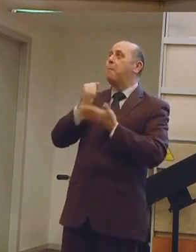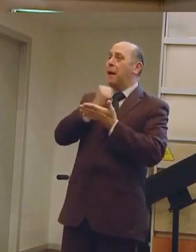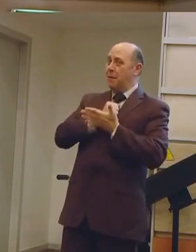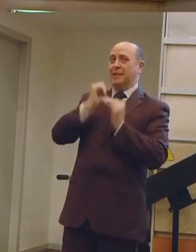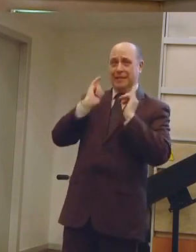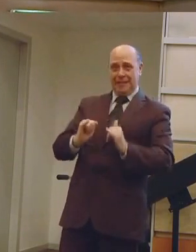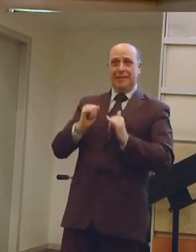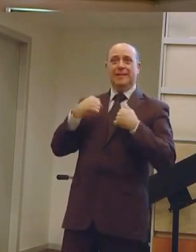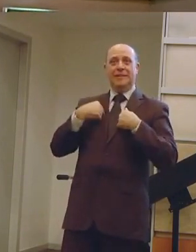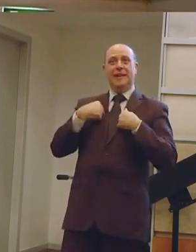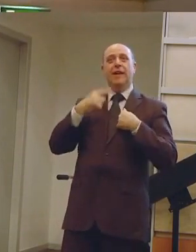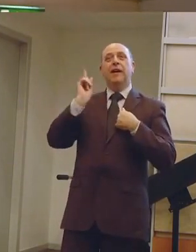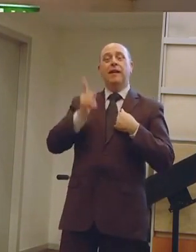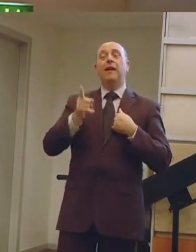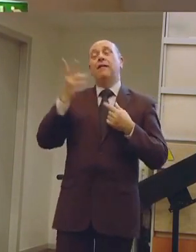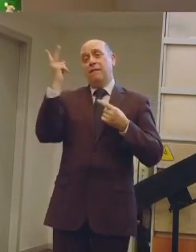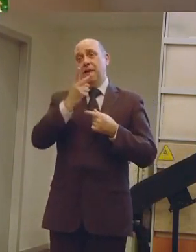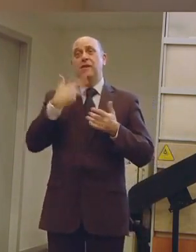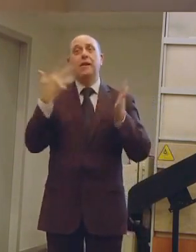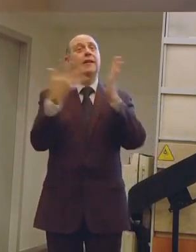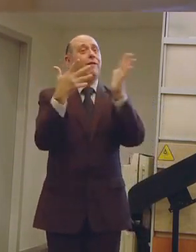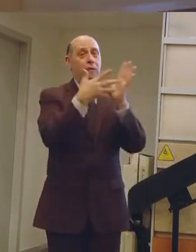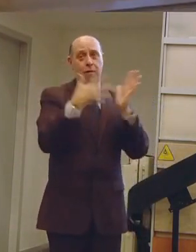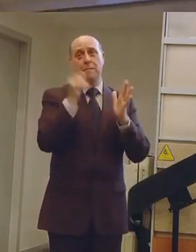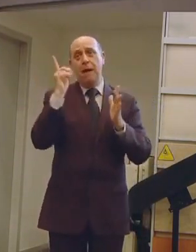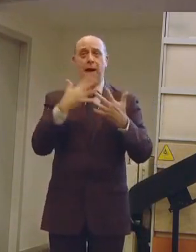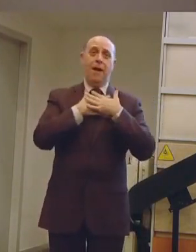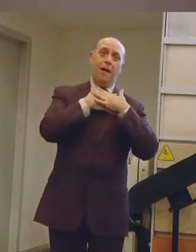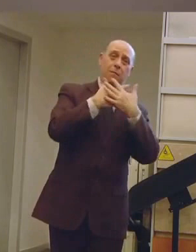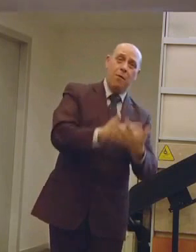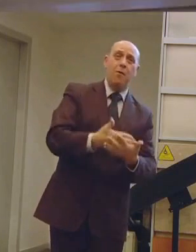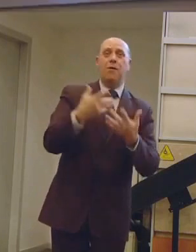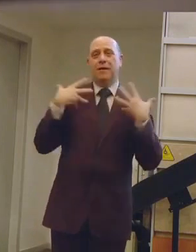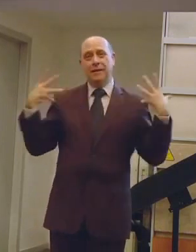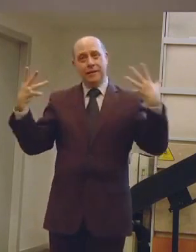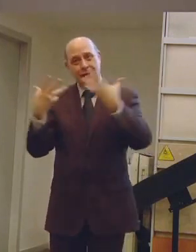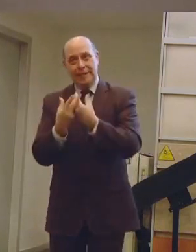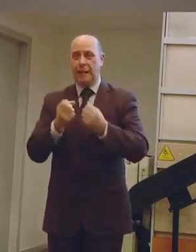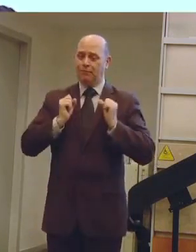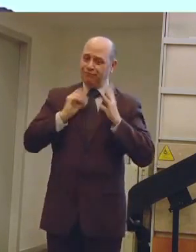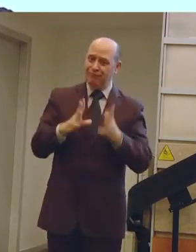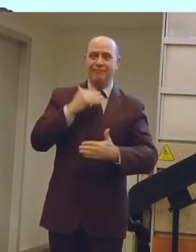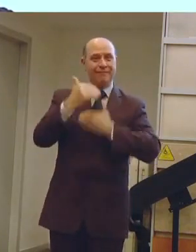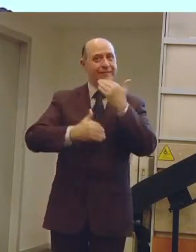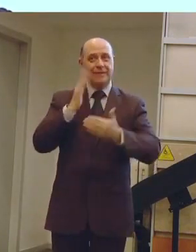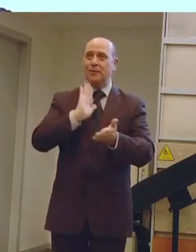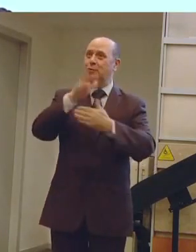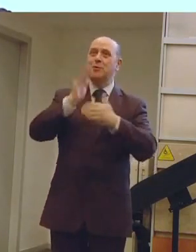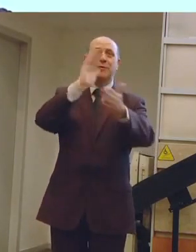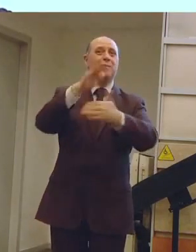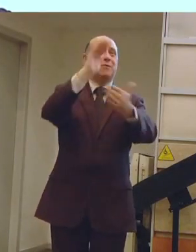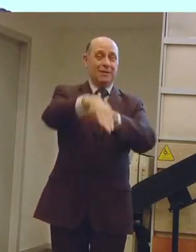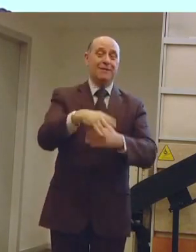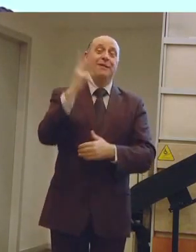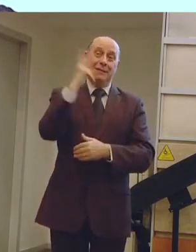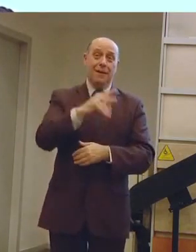ci sono e ci saranno sempre ma con l'amore la forza di volontà siamo riusciti sempre a superarle Certo A volte